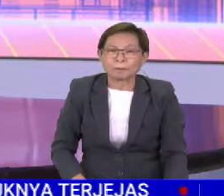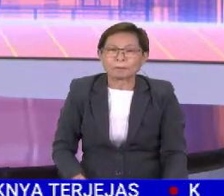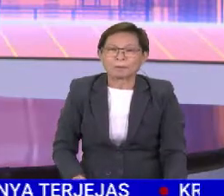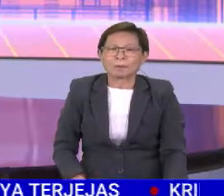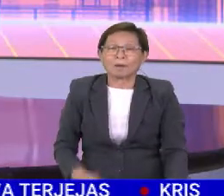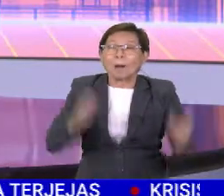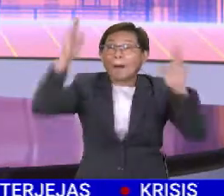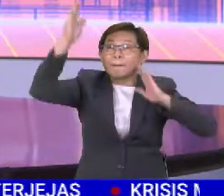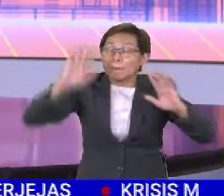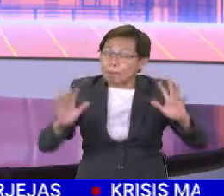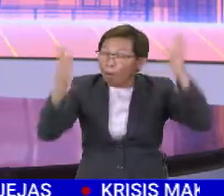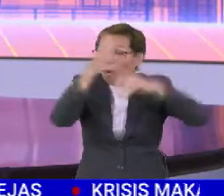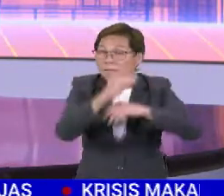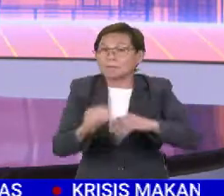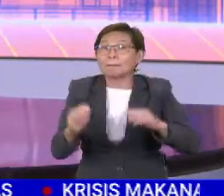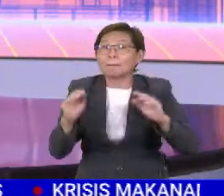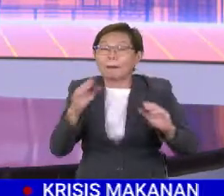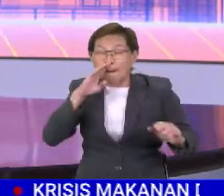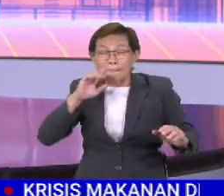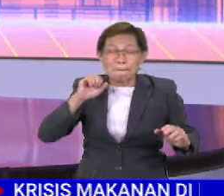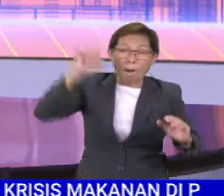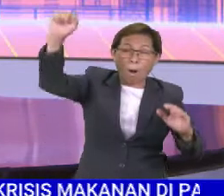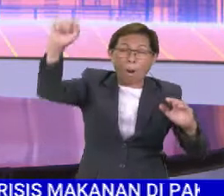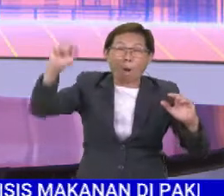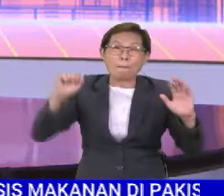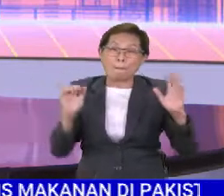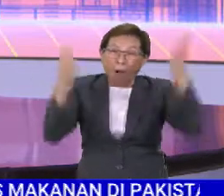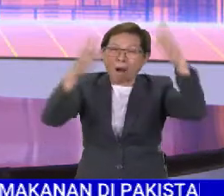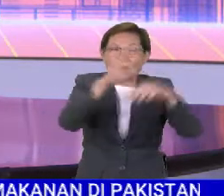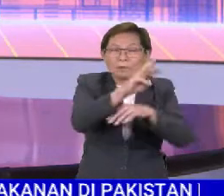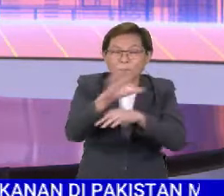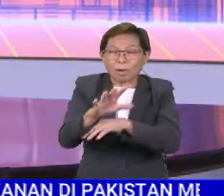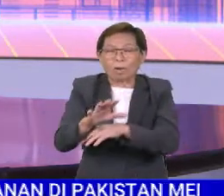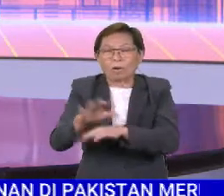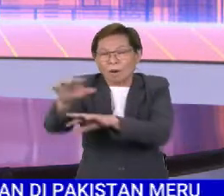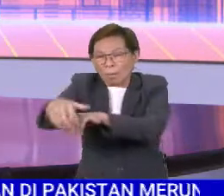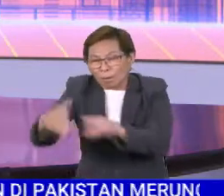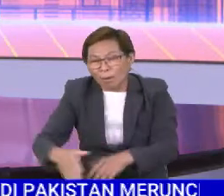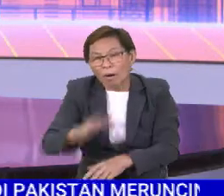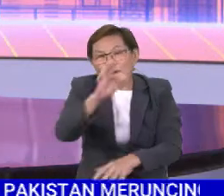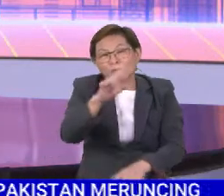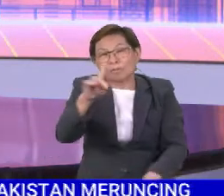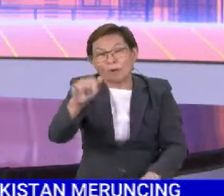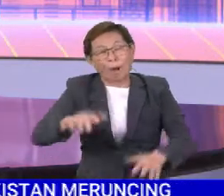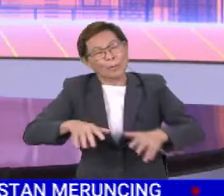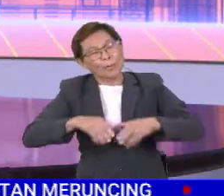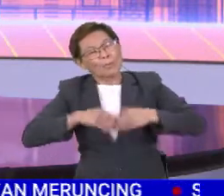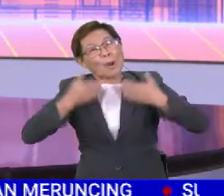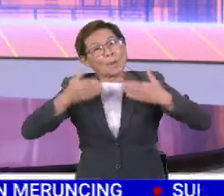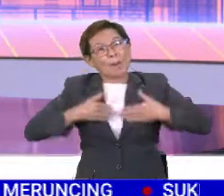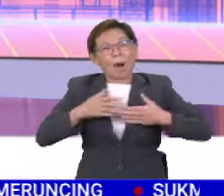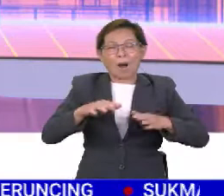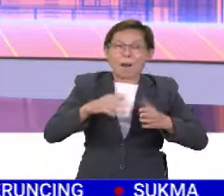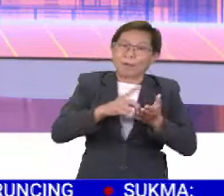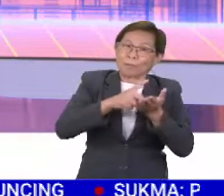Sambutan Hari Malaysia dan Hari Merdeka ke-65, peneroka Felda Jengka 24 meriah apabila menerima hadiah kategori